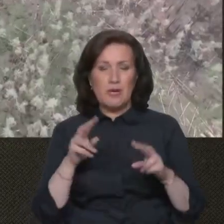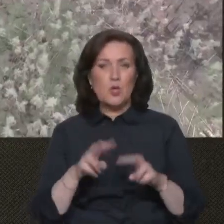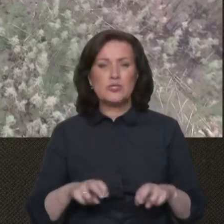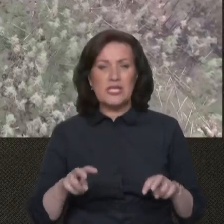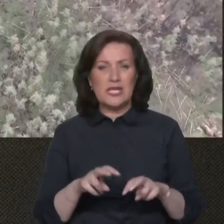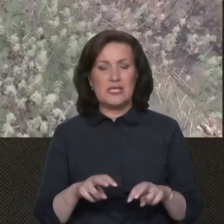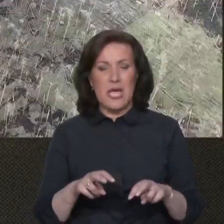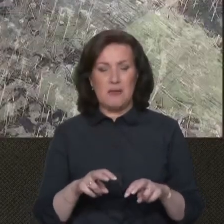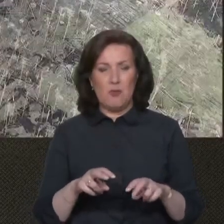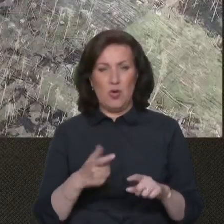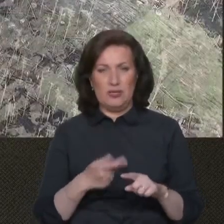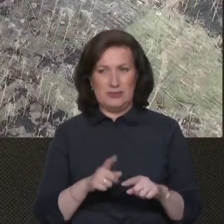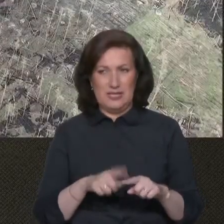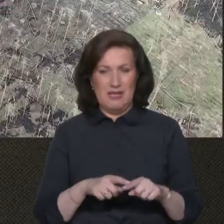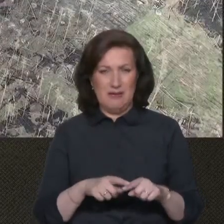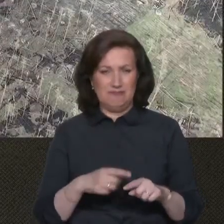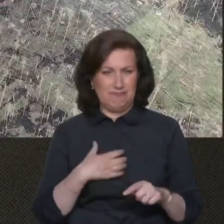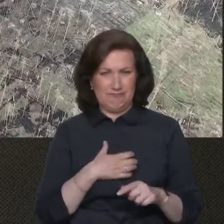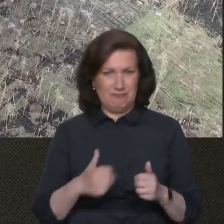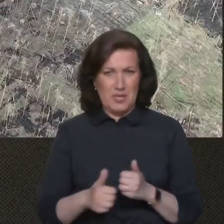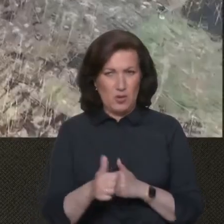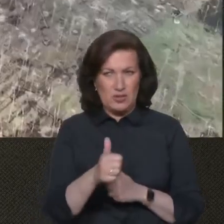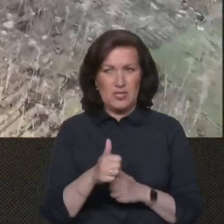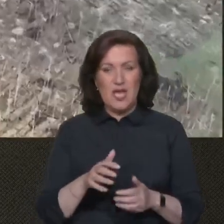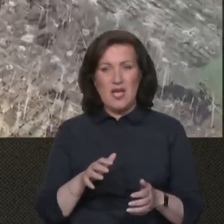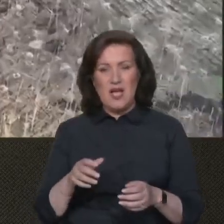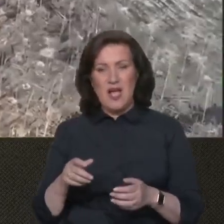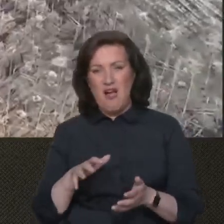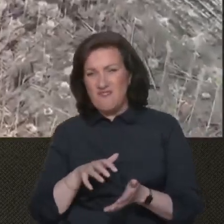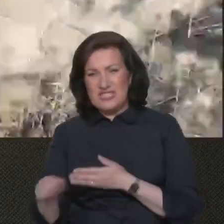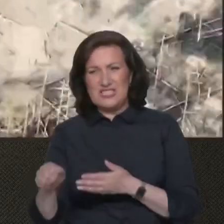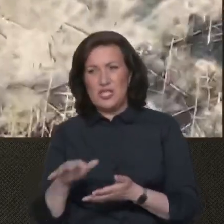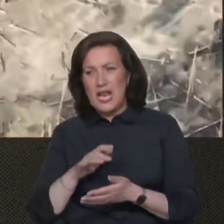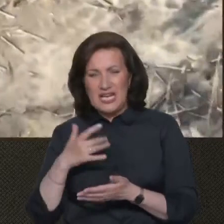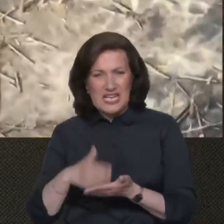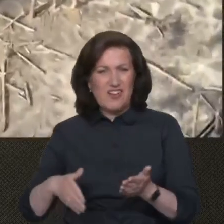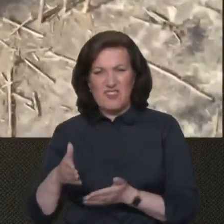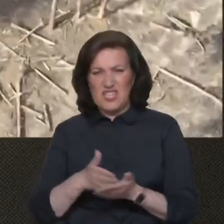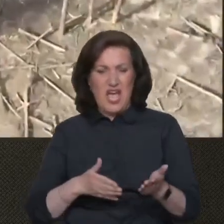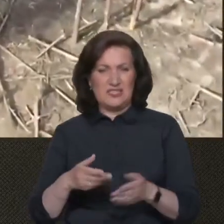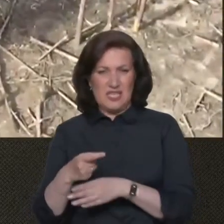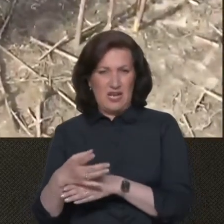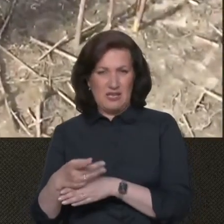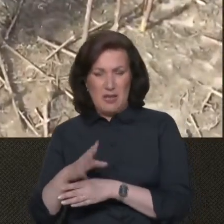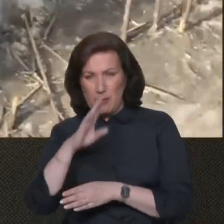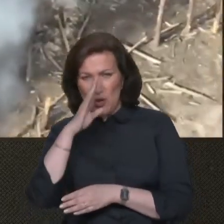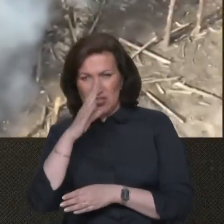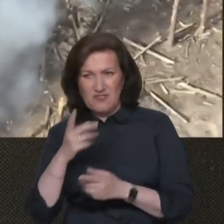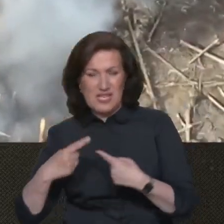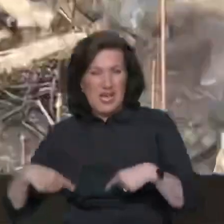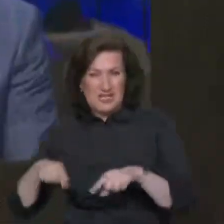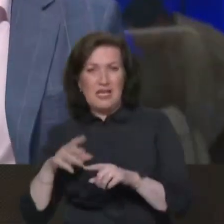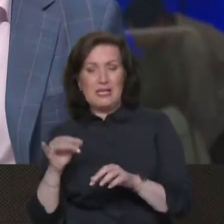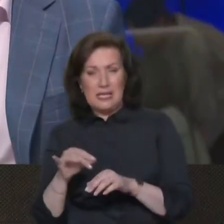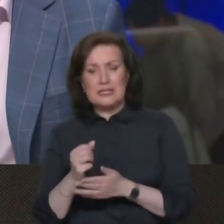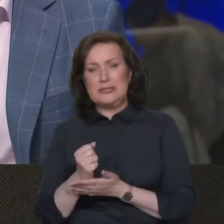розглядаємо цю задачу як пріоритетну. Виснаження артилерії противника, тобто ліквідація власне як фізичних об'єктів артилерійських систем,